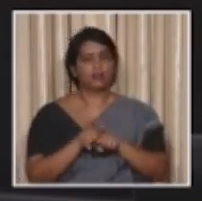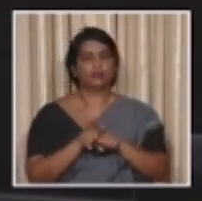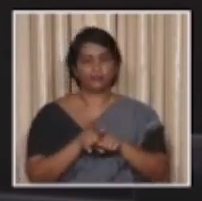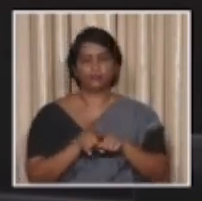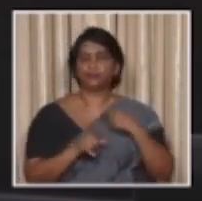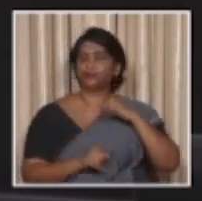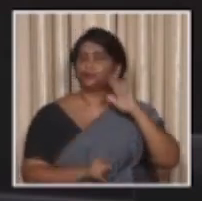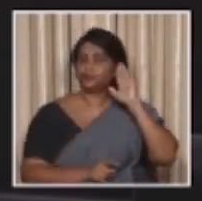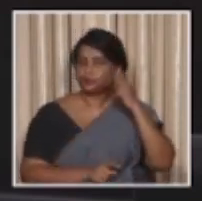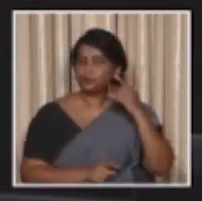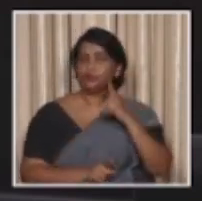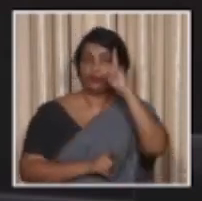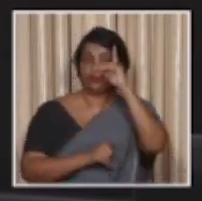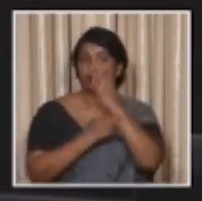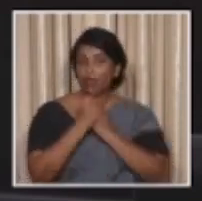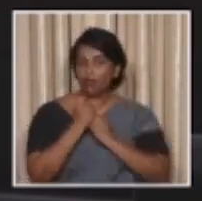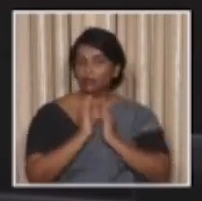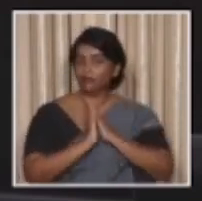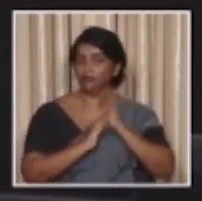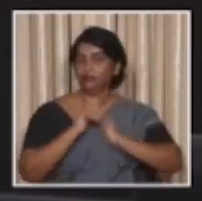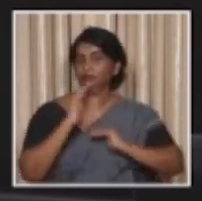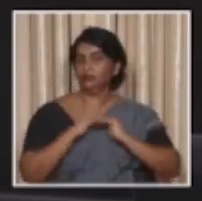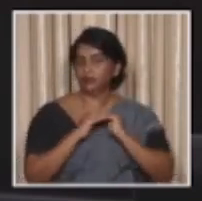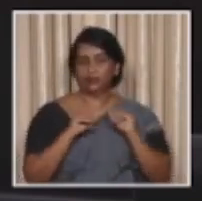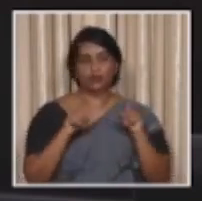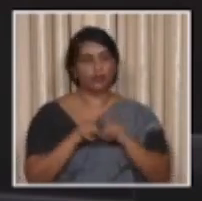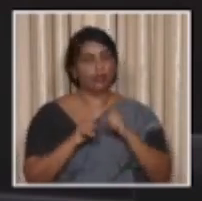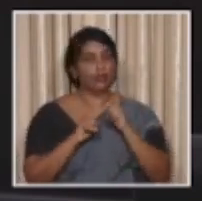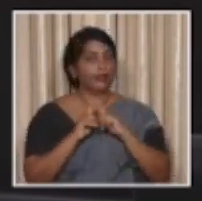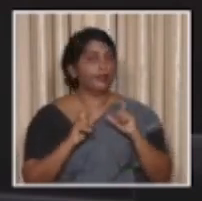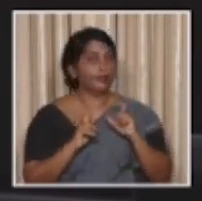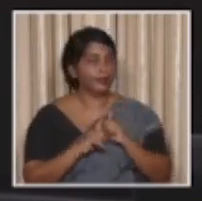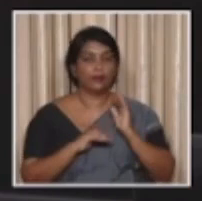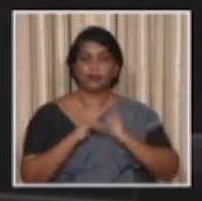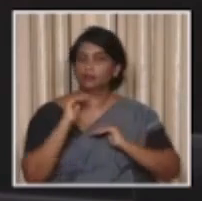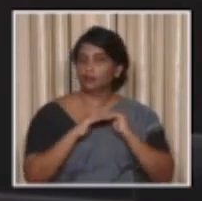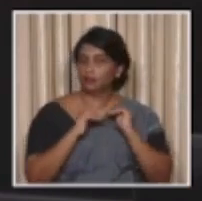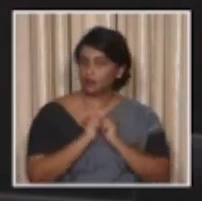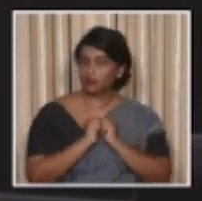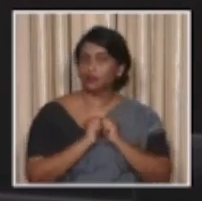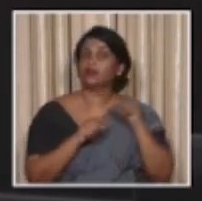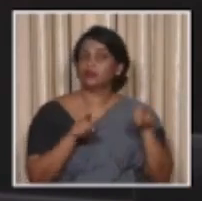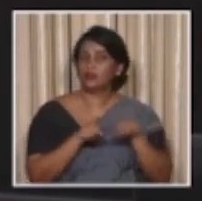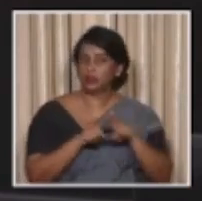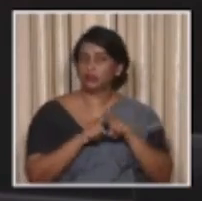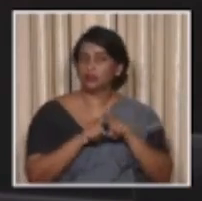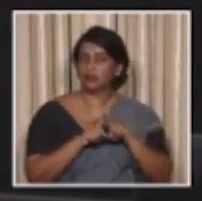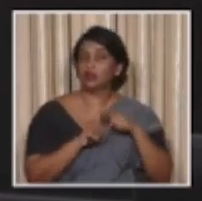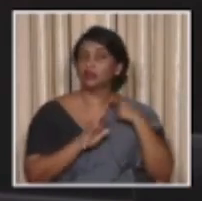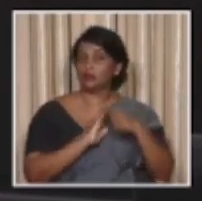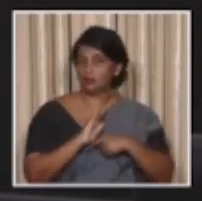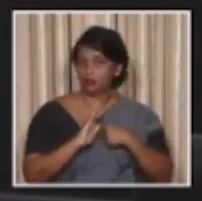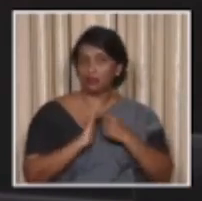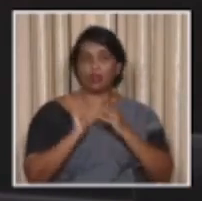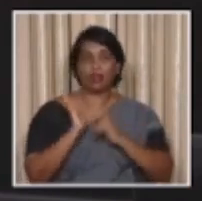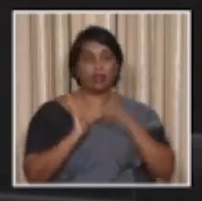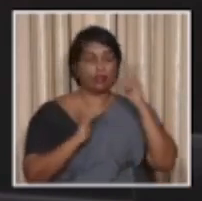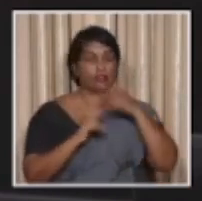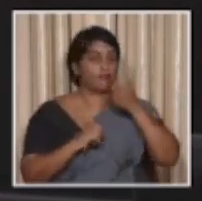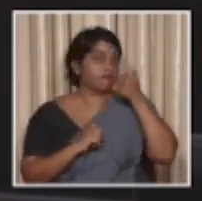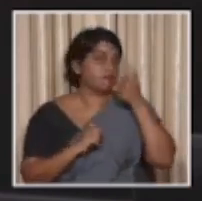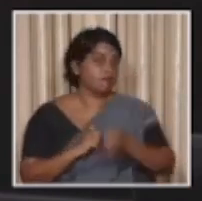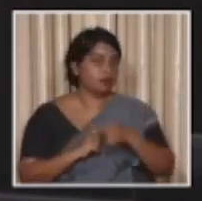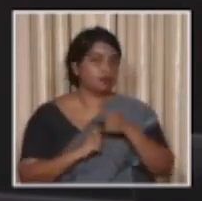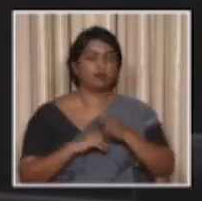විශේෂයෙන් ආගමික ක්‍රියාකාරකම්, ඒ වගේම අධ්‍යාපන ක්‍රියාකාරකම්, ඒවගේම රටේ ජාතික වැදගත්කමක්